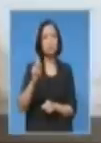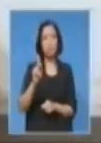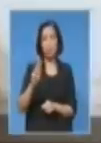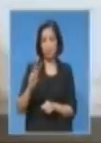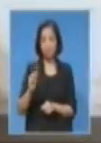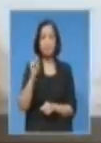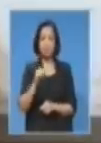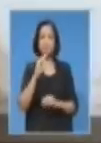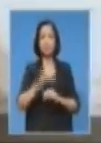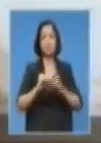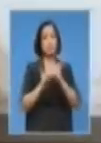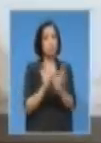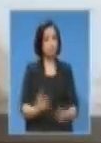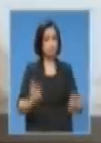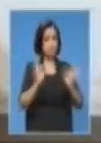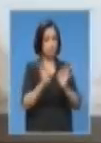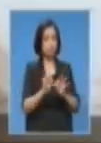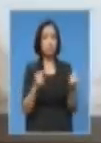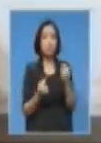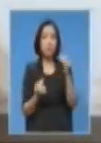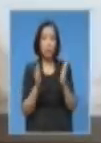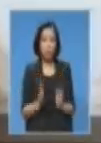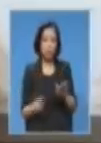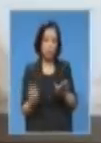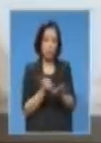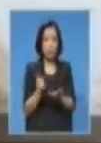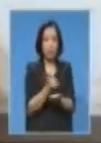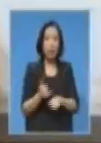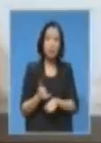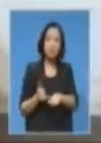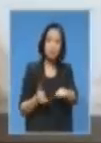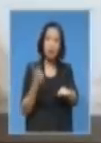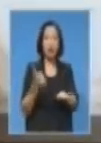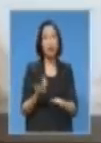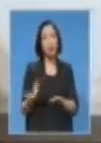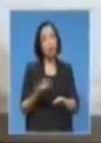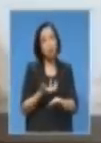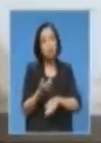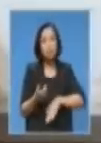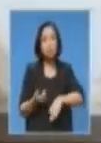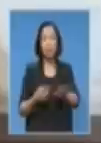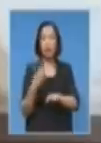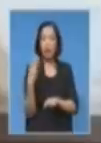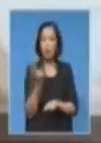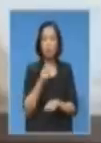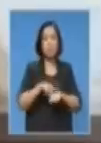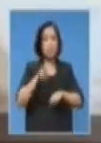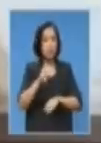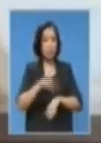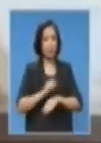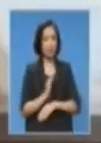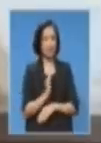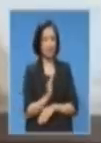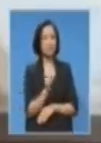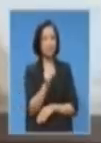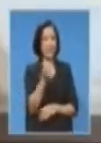ญทำให้เกิดการขนส่งทั้งผู้โดยสารและสินค้าได้จะเกิดความรวดเร็วในการเดินทางมากขึ้นแล้วก็สามารถนัดหมายได้ตรงเวลาครับ